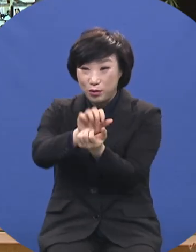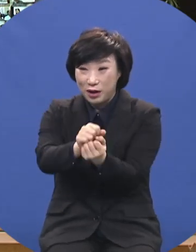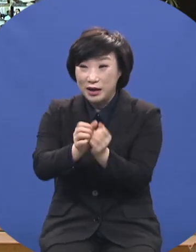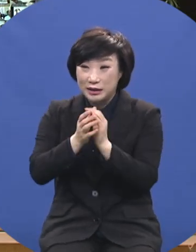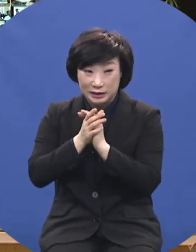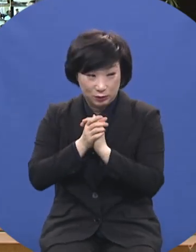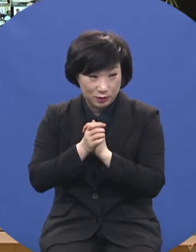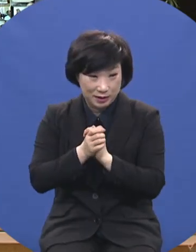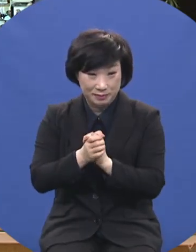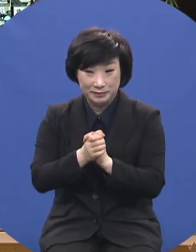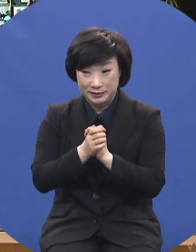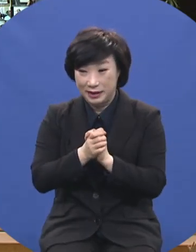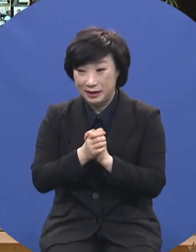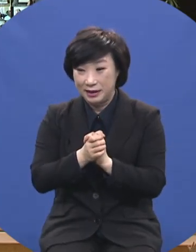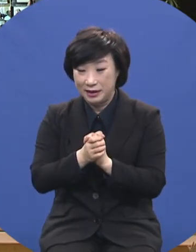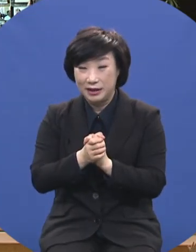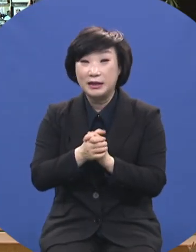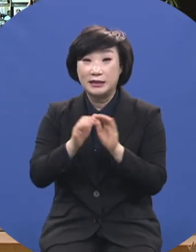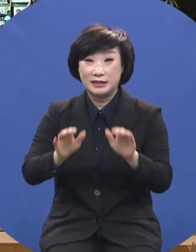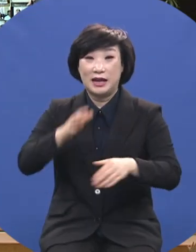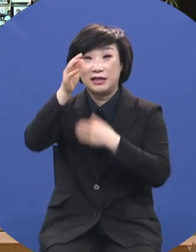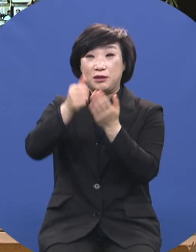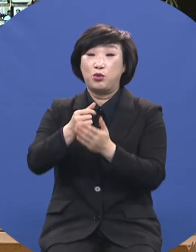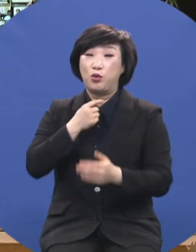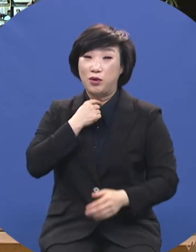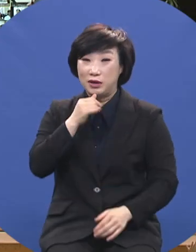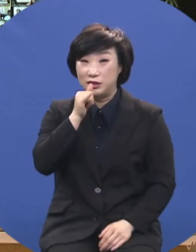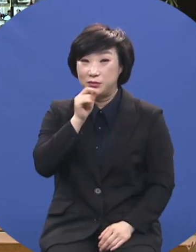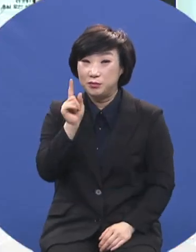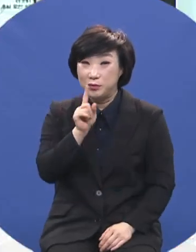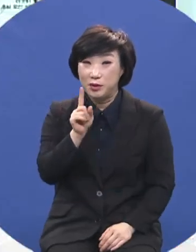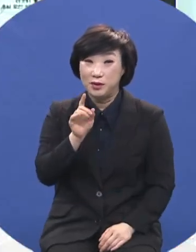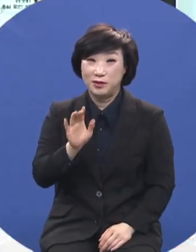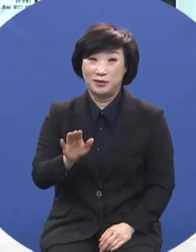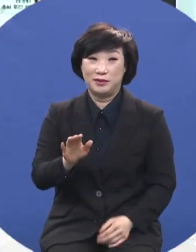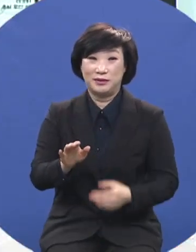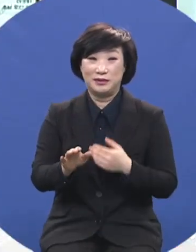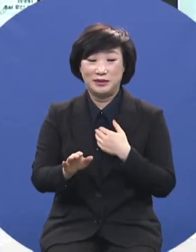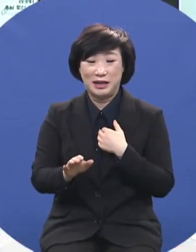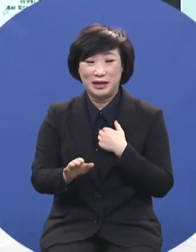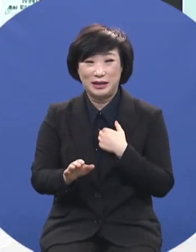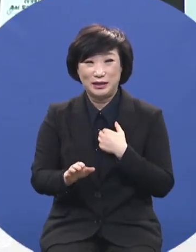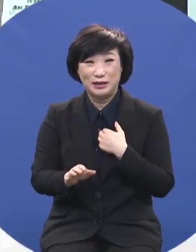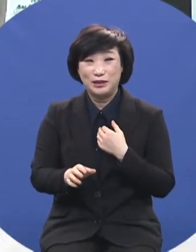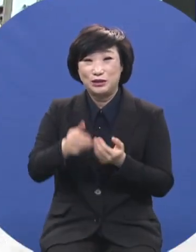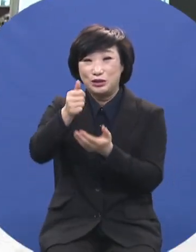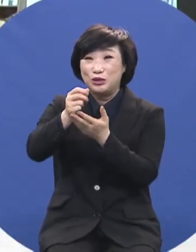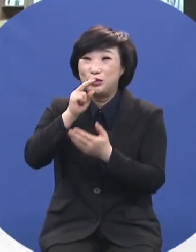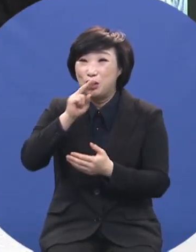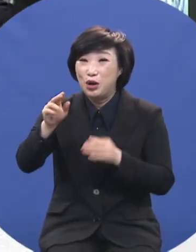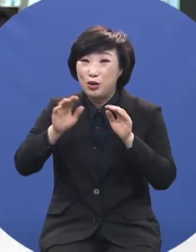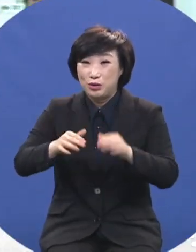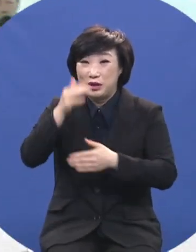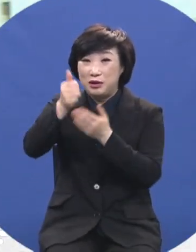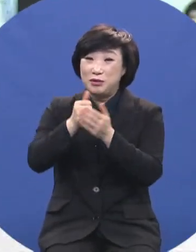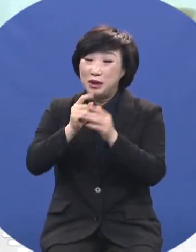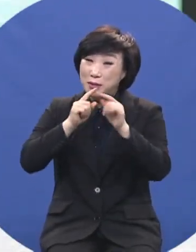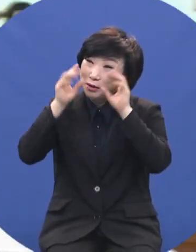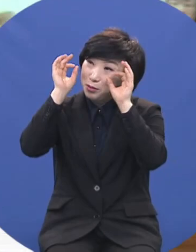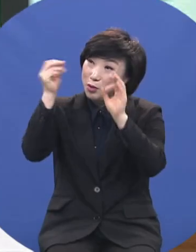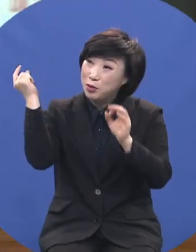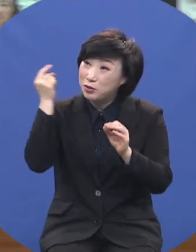간절하게 기도할 때 하나님 간절히 비옵나니 주여 오늘 말씀